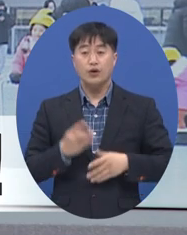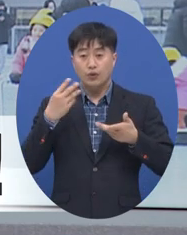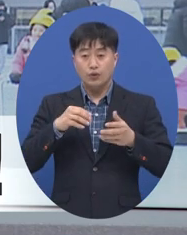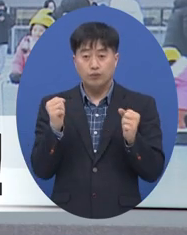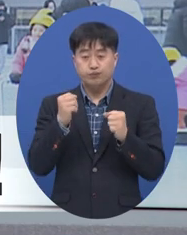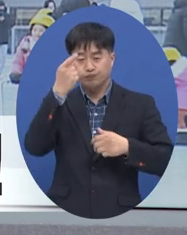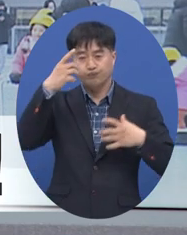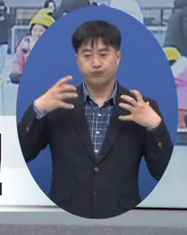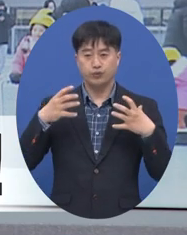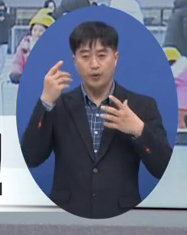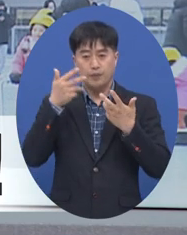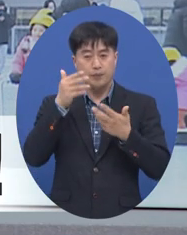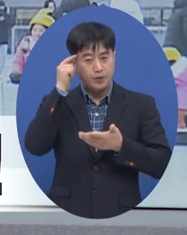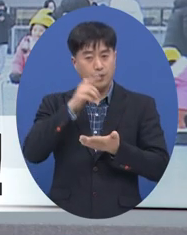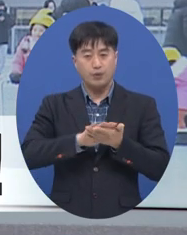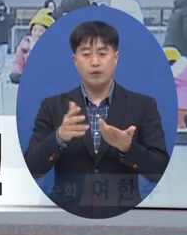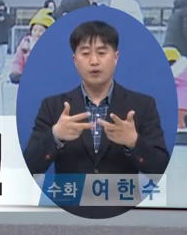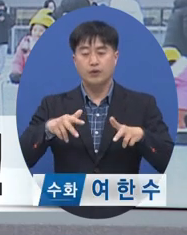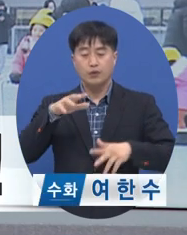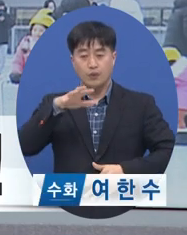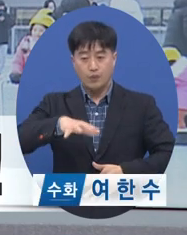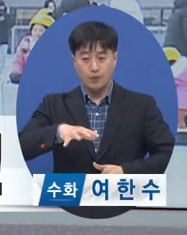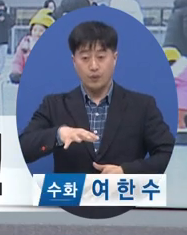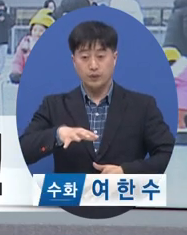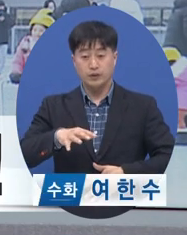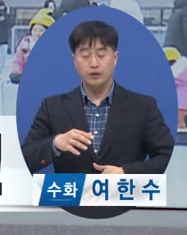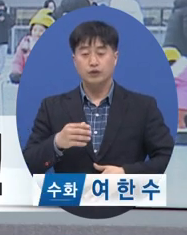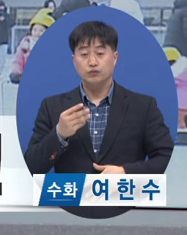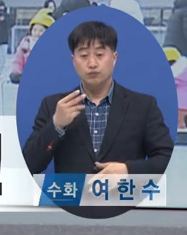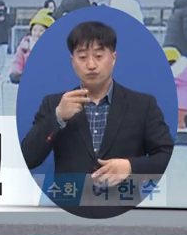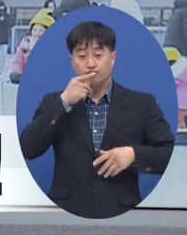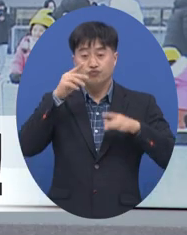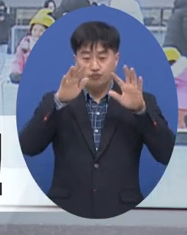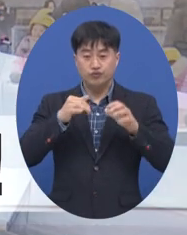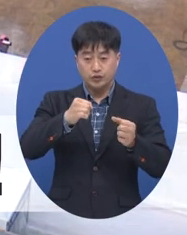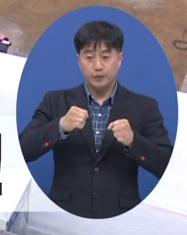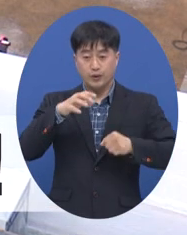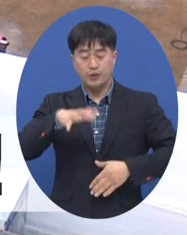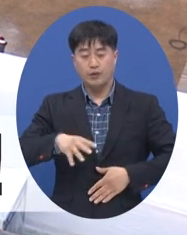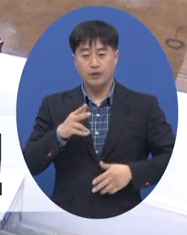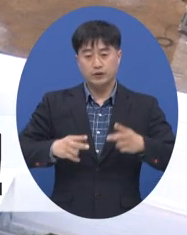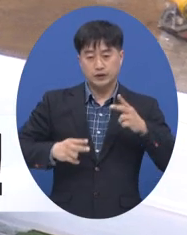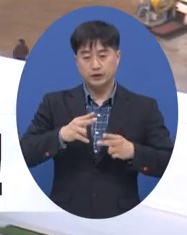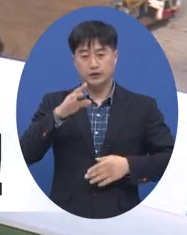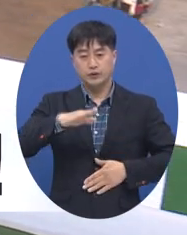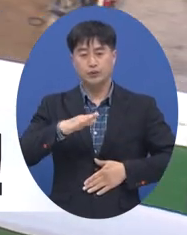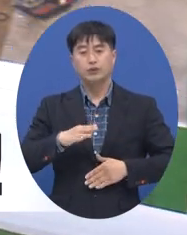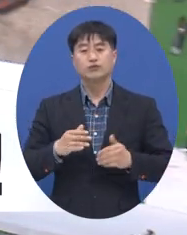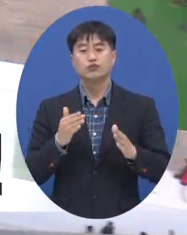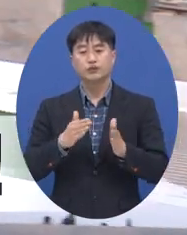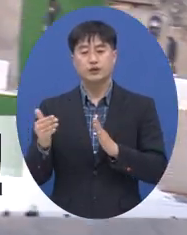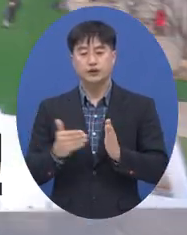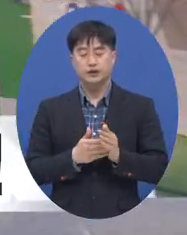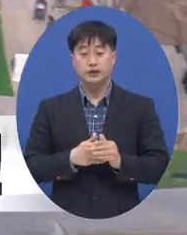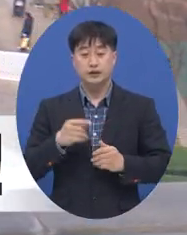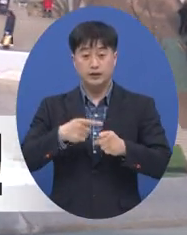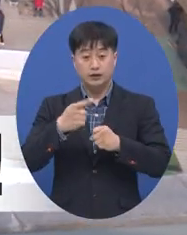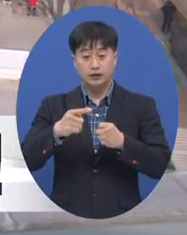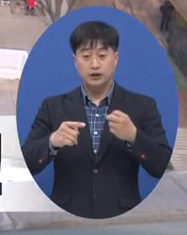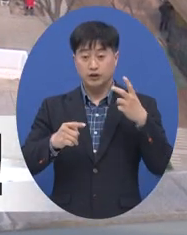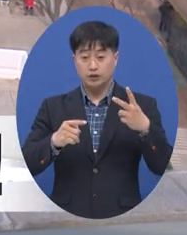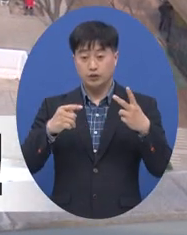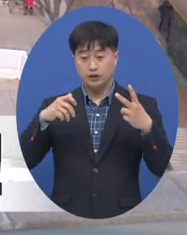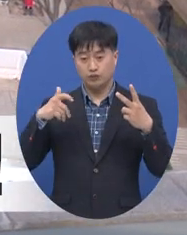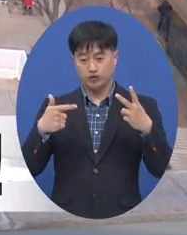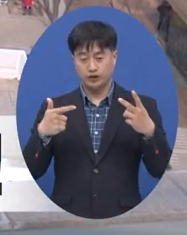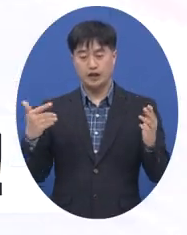경기도 북부청사 평화광장에 눈썰매장과 스케이트장 등이 마련됐습니다. 내년 2월 16일까지 운영되는